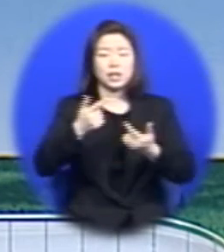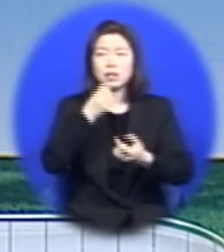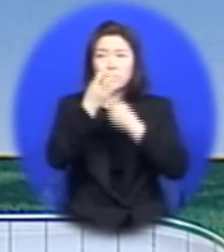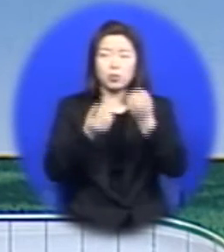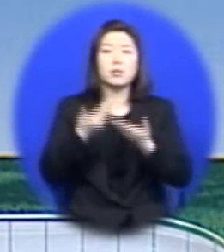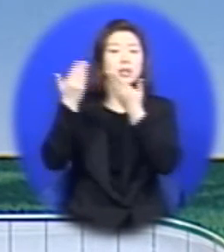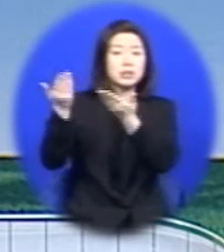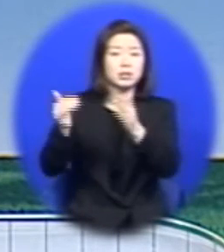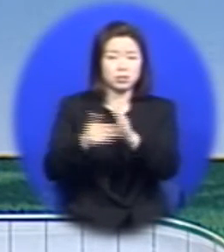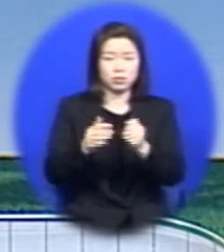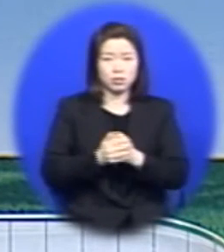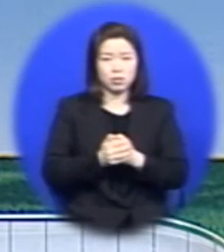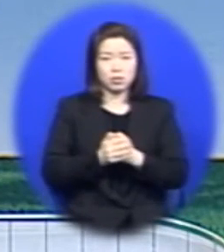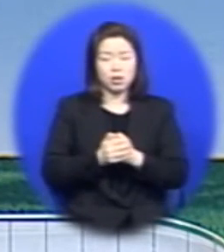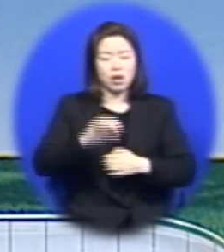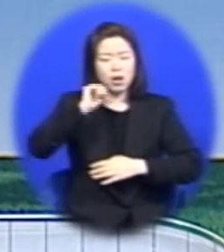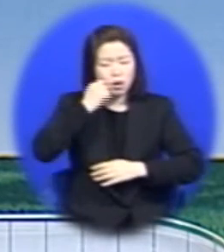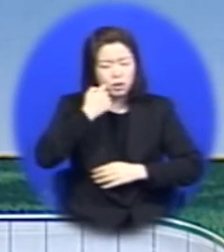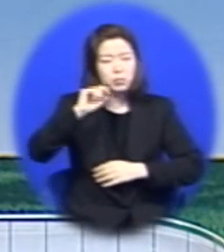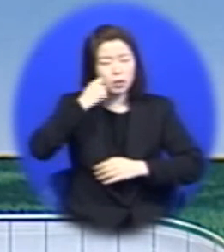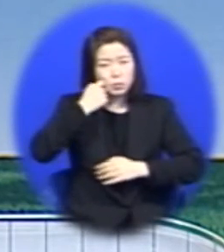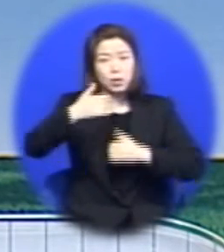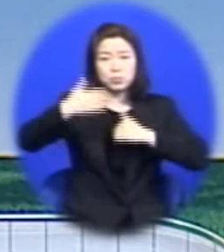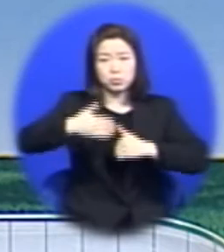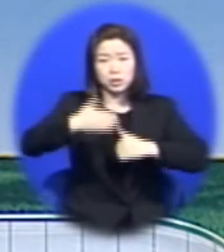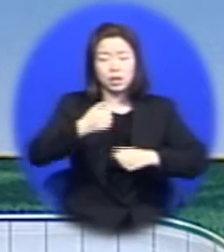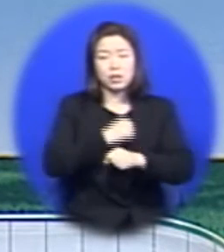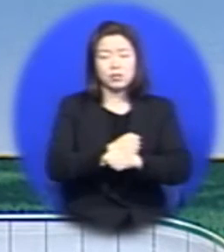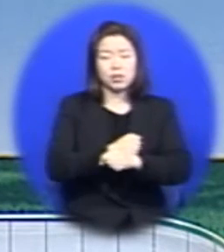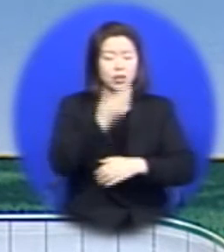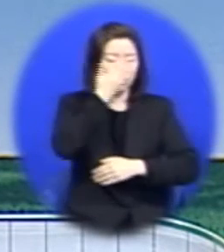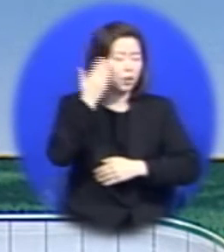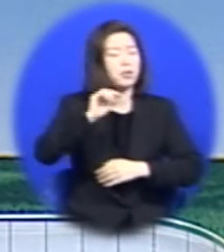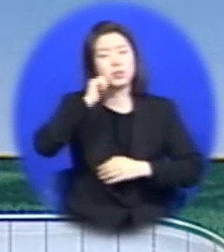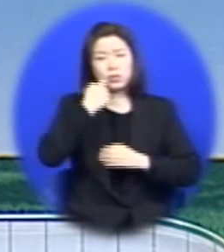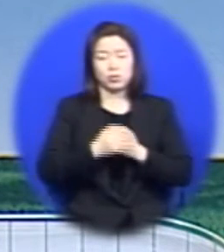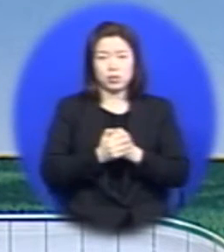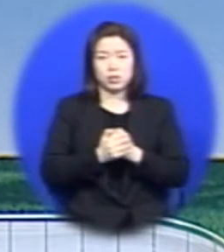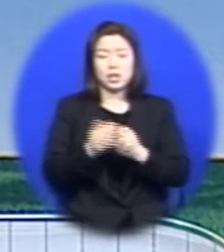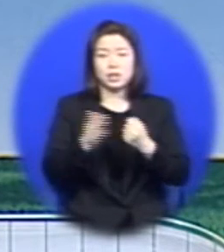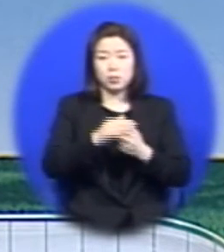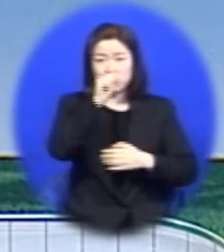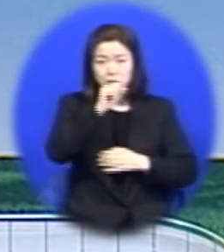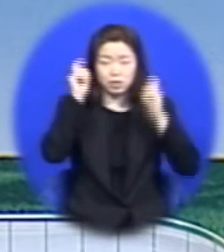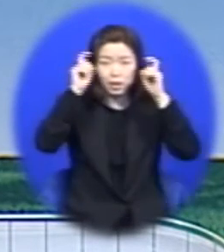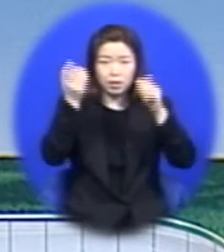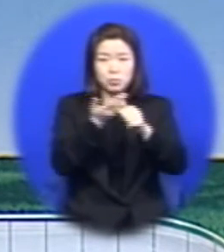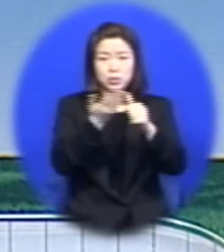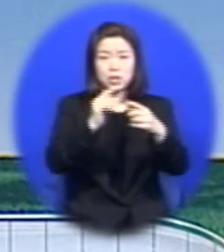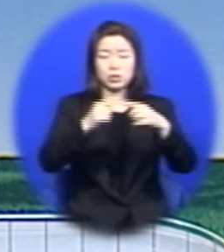어렵다고 오랬는데 못 간다고 할 수가 없는 거예요. 그래서 선한목자교회로 제가 부임을 해온